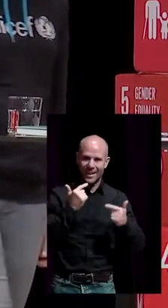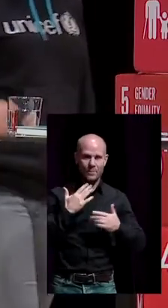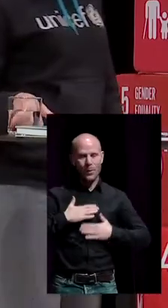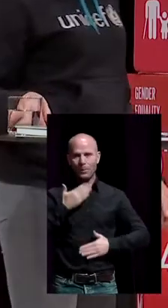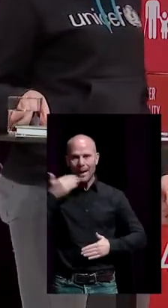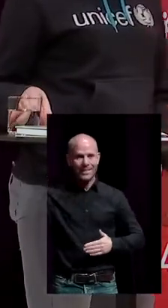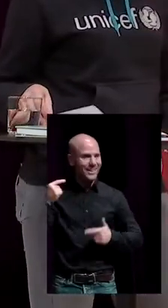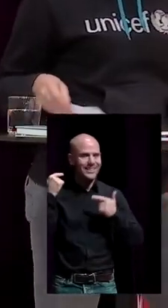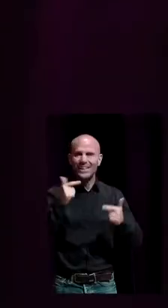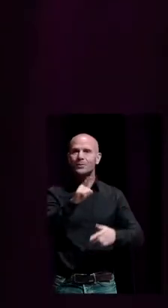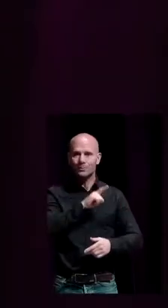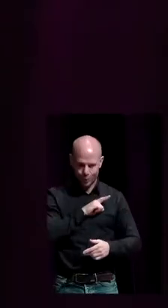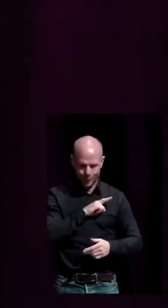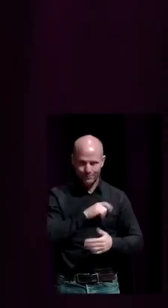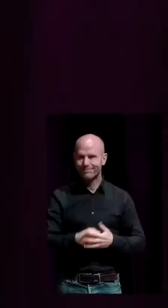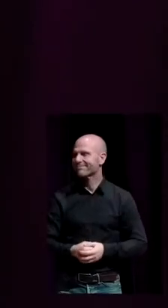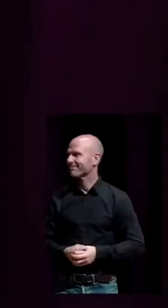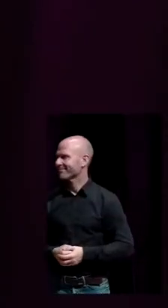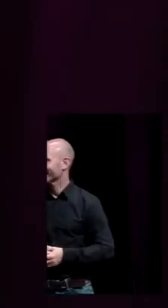Stort tack Kajsa. Tack.